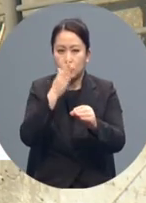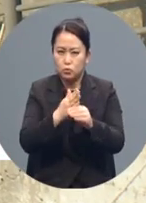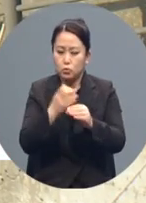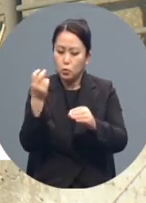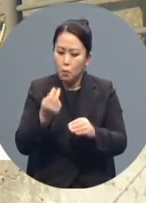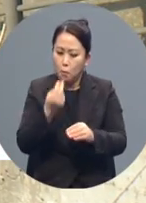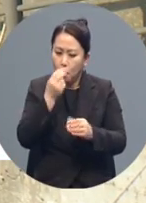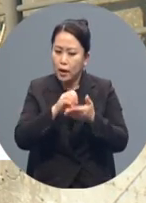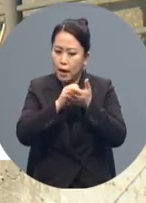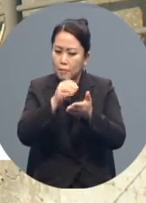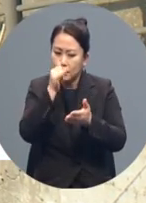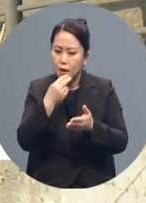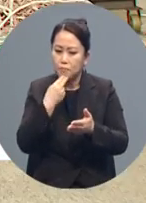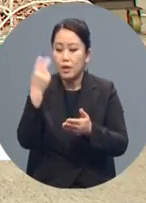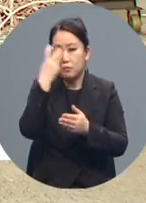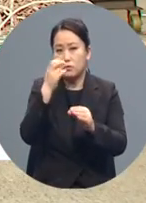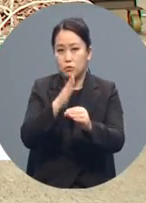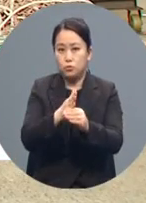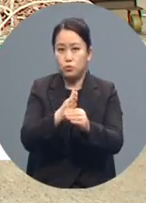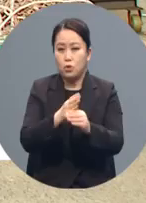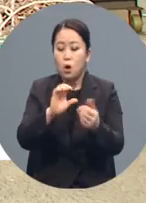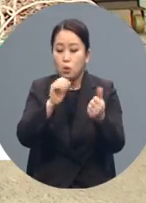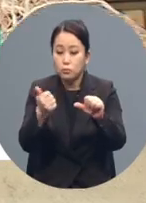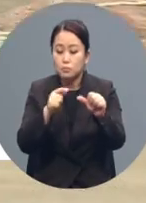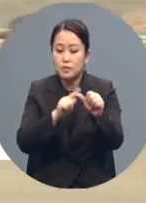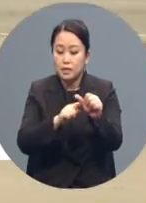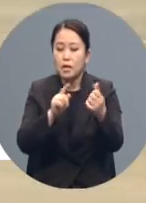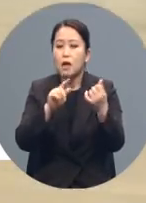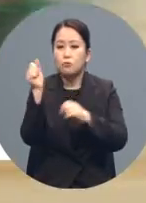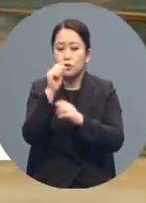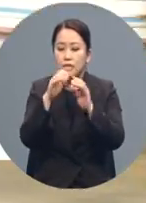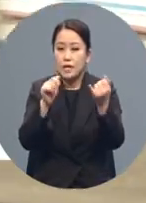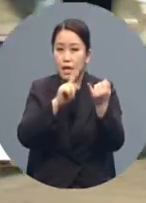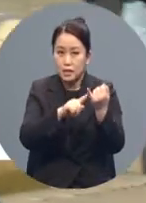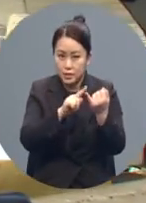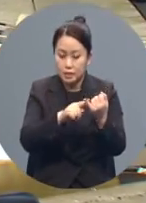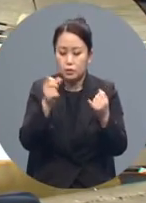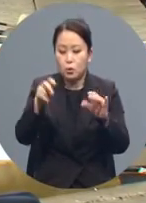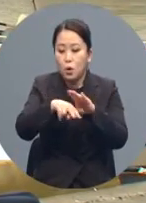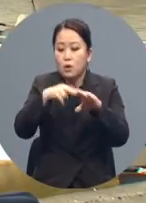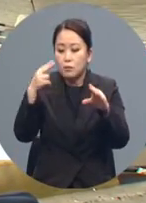있습니다. 이번 사고로 숨진 운전자 A씨와 스스로 대피한